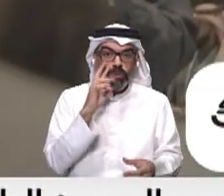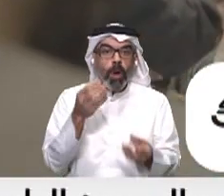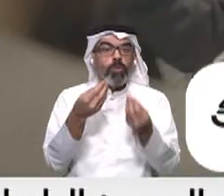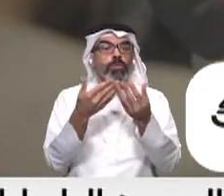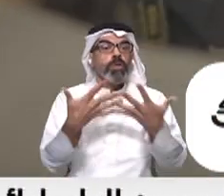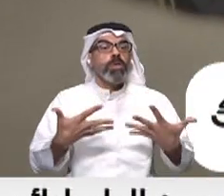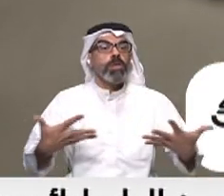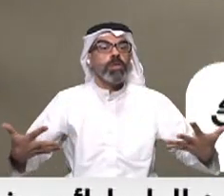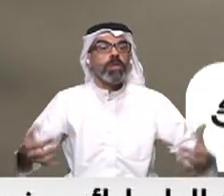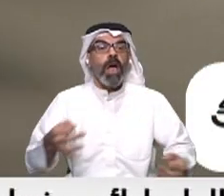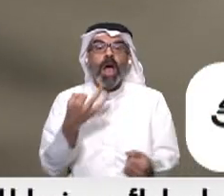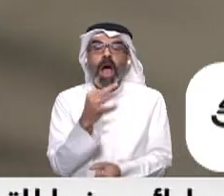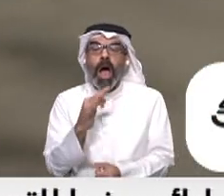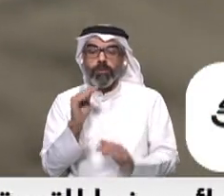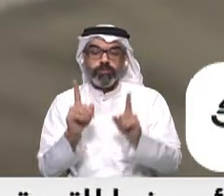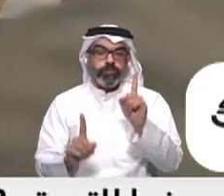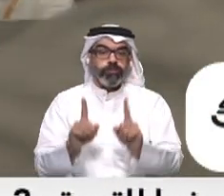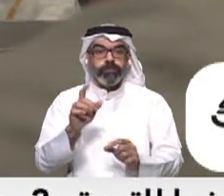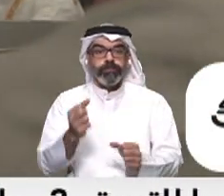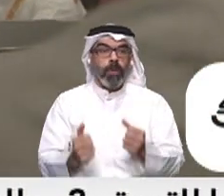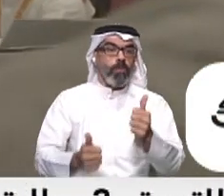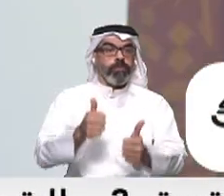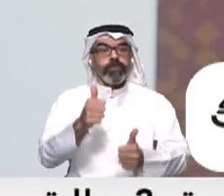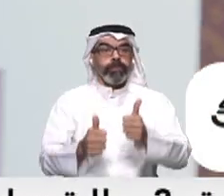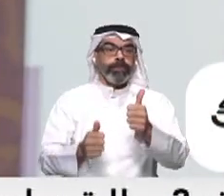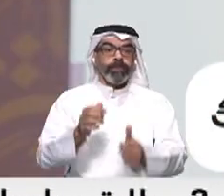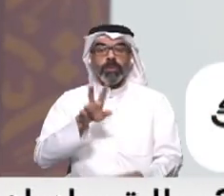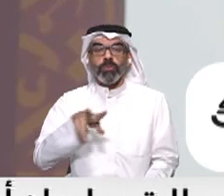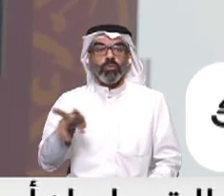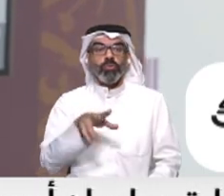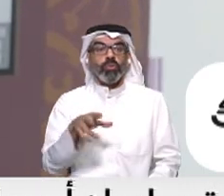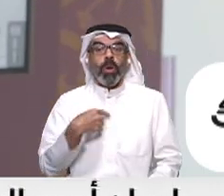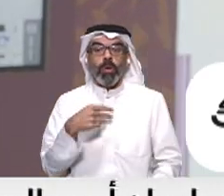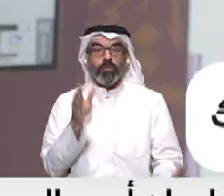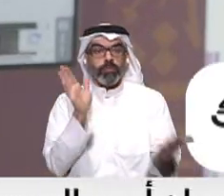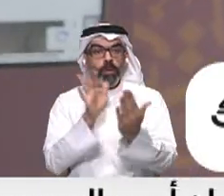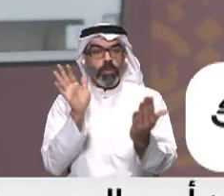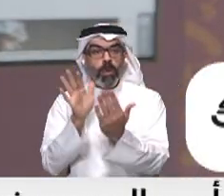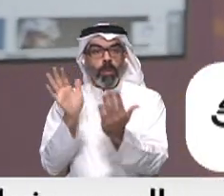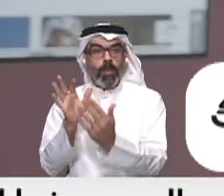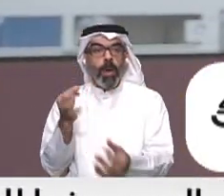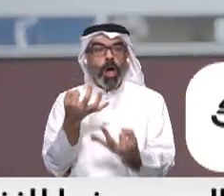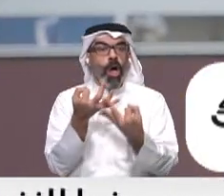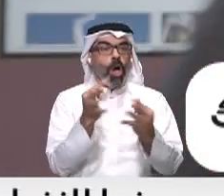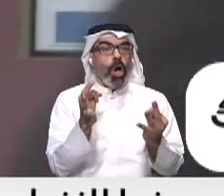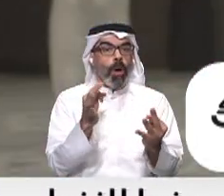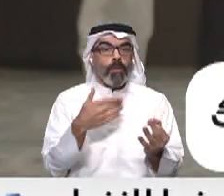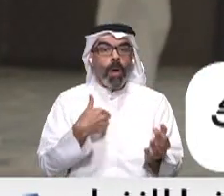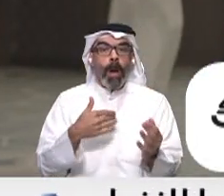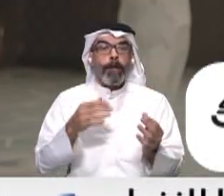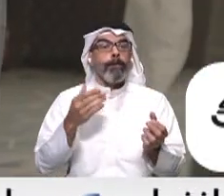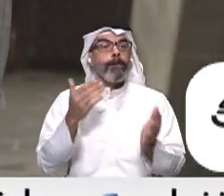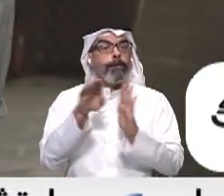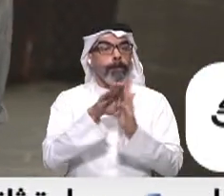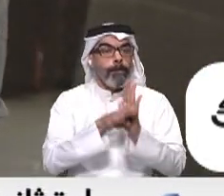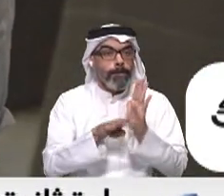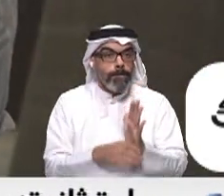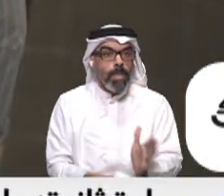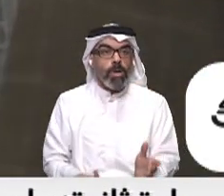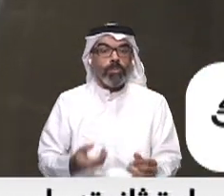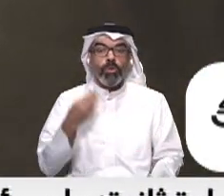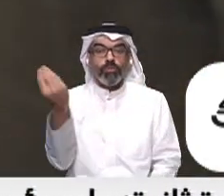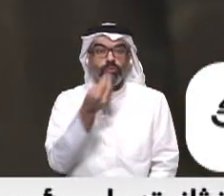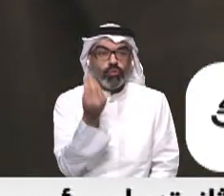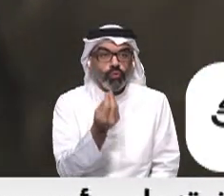والمزايا التنافسيه للسياح وقد تناول اللقاء ابرز مستجدات المشاريع والبرامج السياحيه او السياحيه